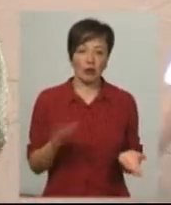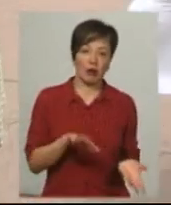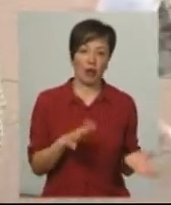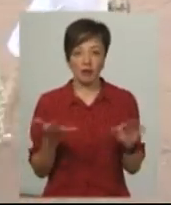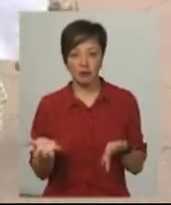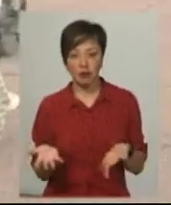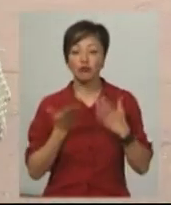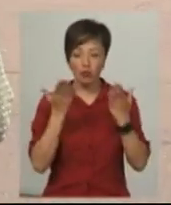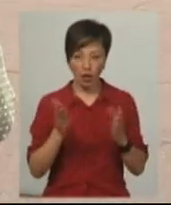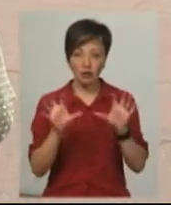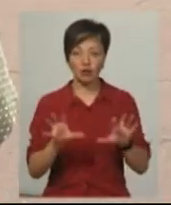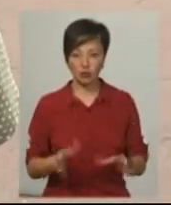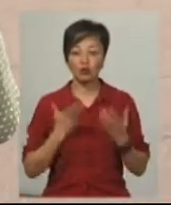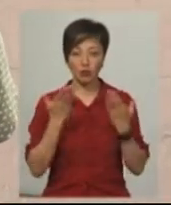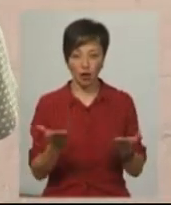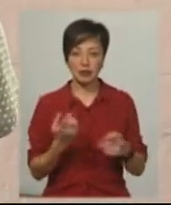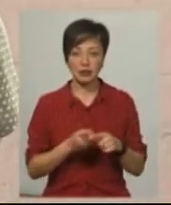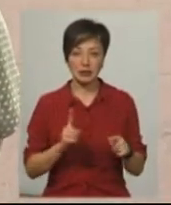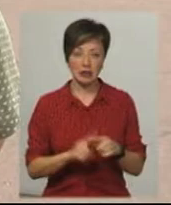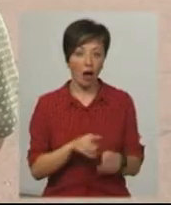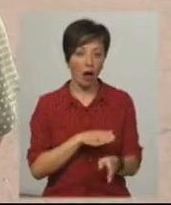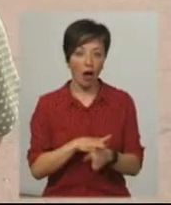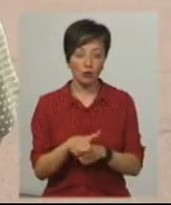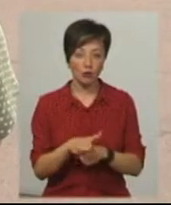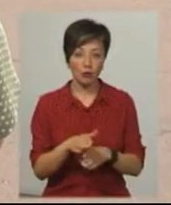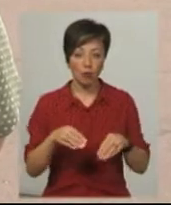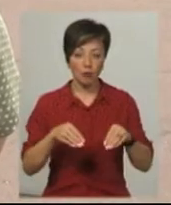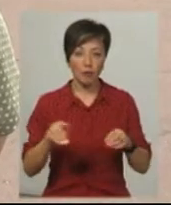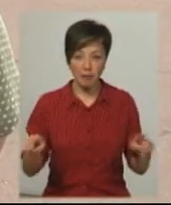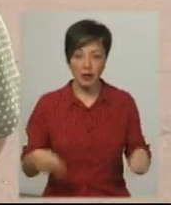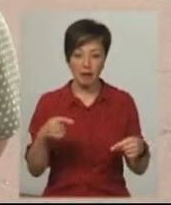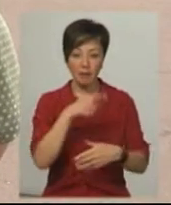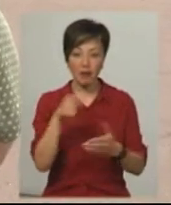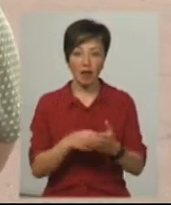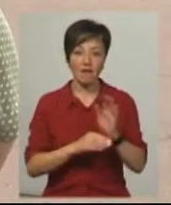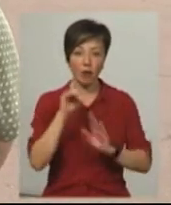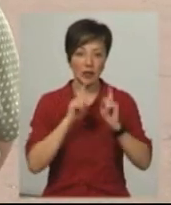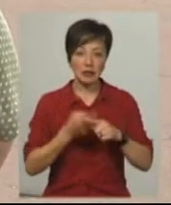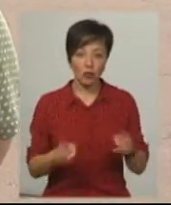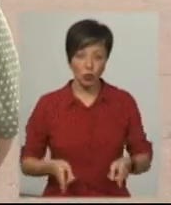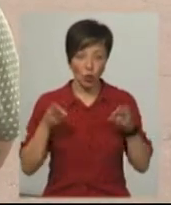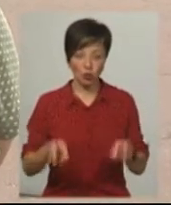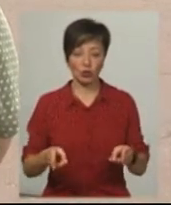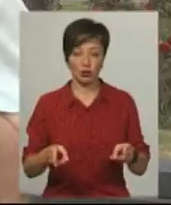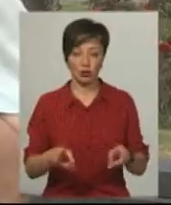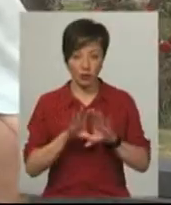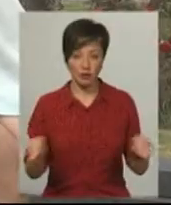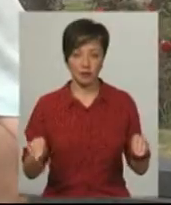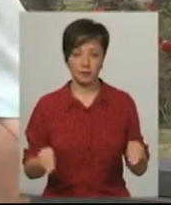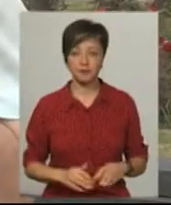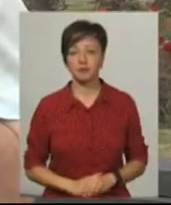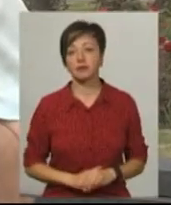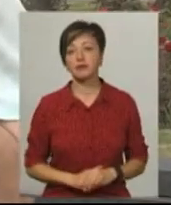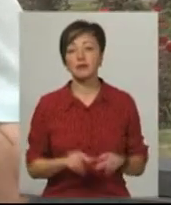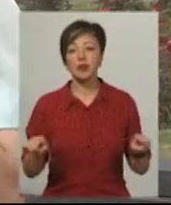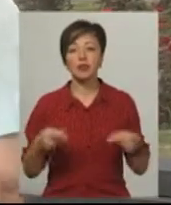сяке. Читали закон? Читали. Це абсолютно постанова цього питання в Верховній Раді, це вже злочин. От і все.